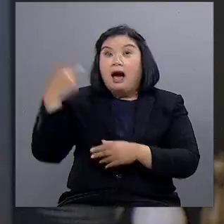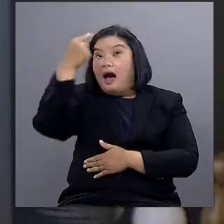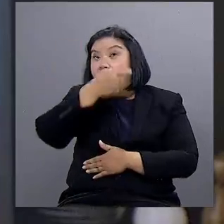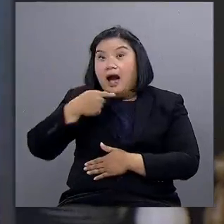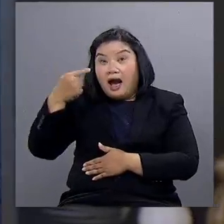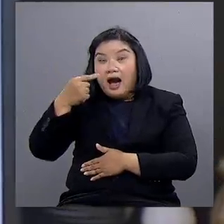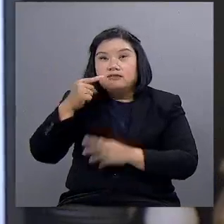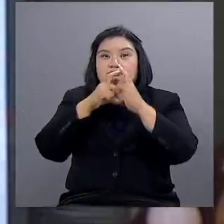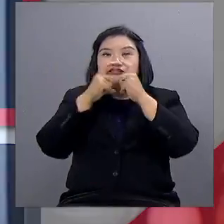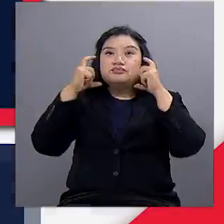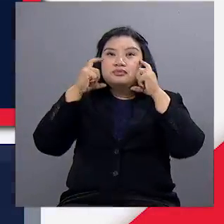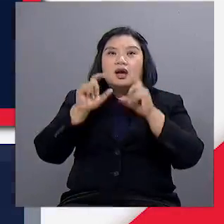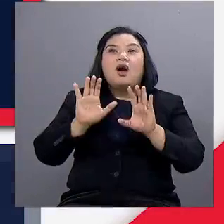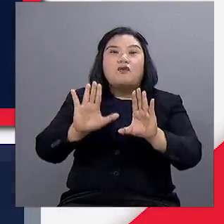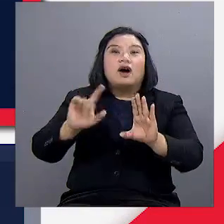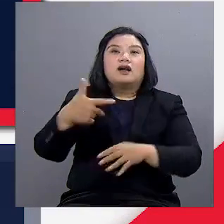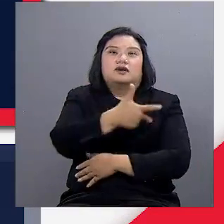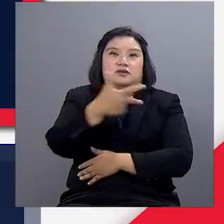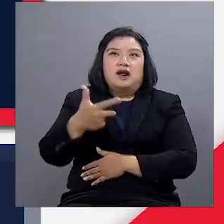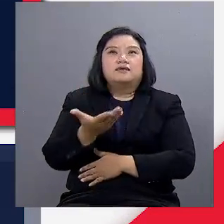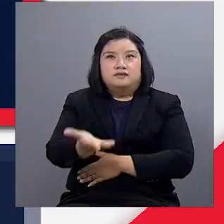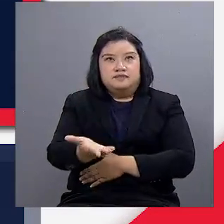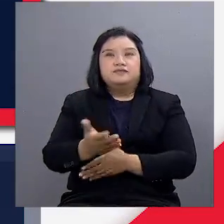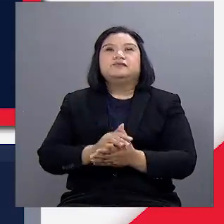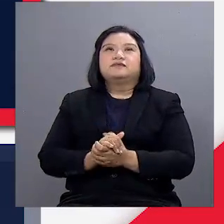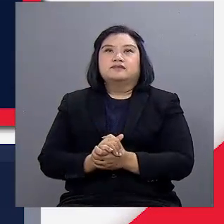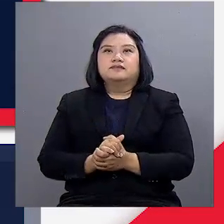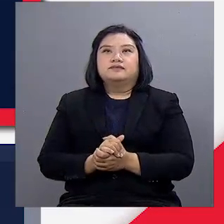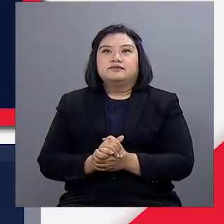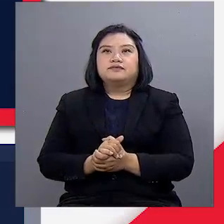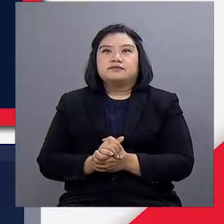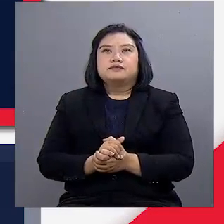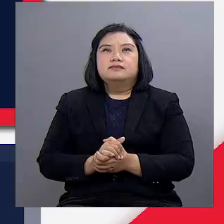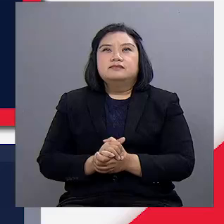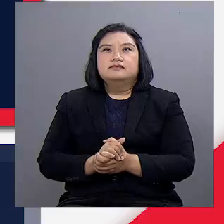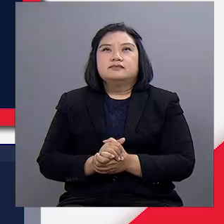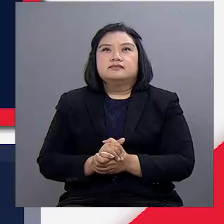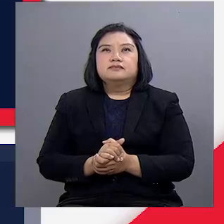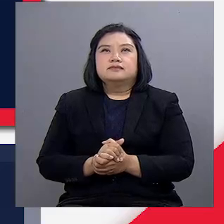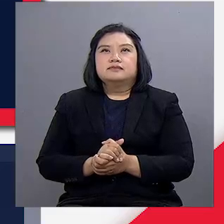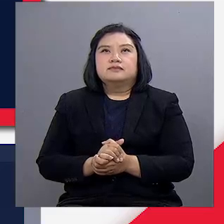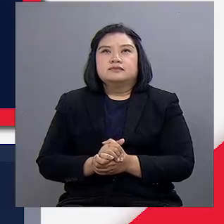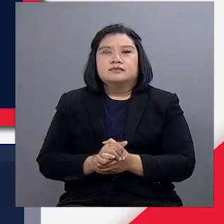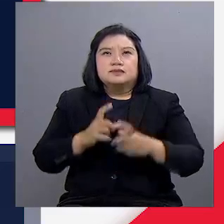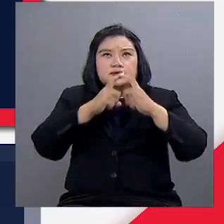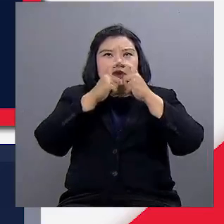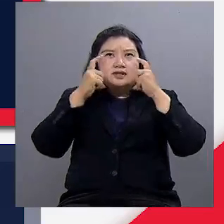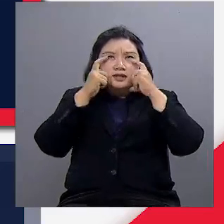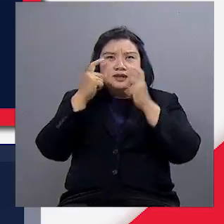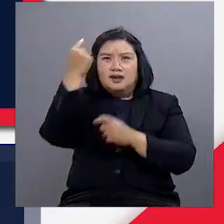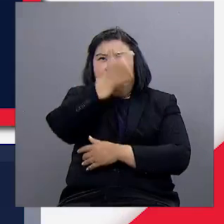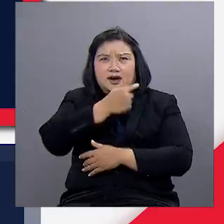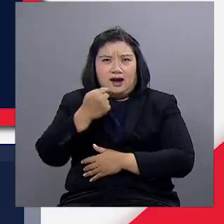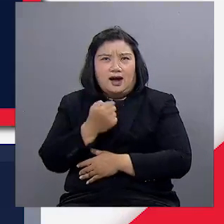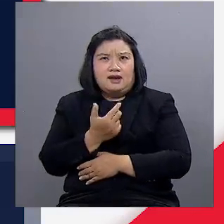ยจากไทย PBS นะครับขึ้นหน้าจอมาเลยครับทีมงานครับนี่พรีเซนเตอร์เนี่ยหล่อจริงๆ นะ ฮะใคร สักคนเห็นแต่ดวงตา